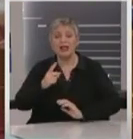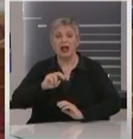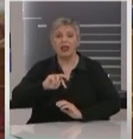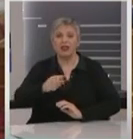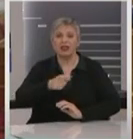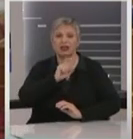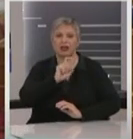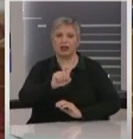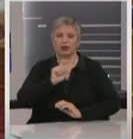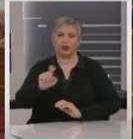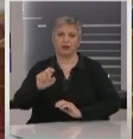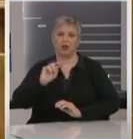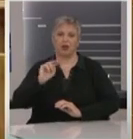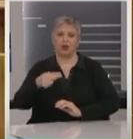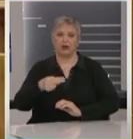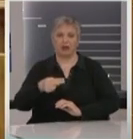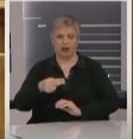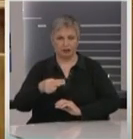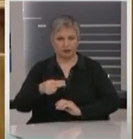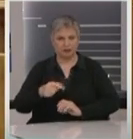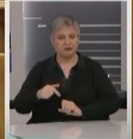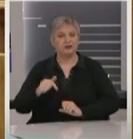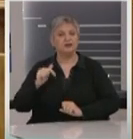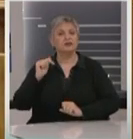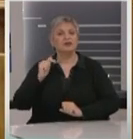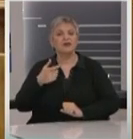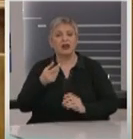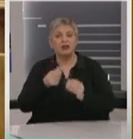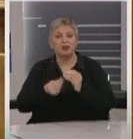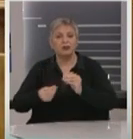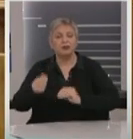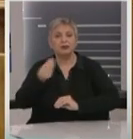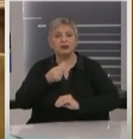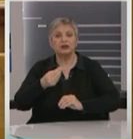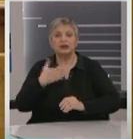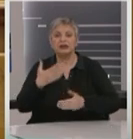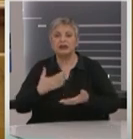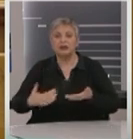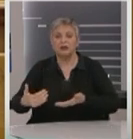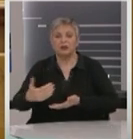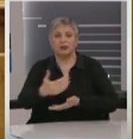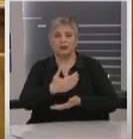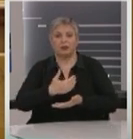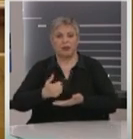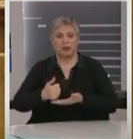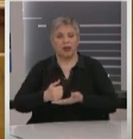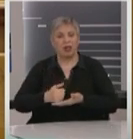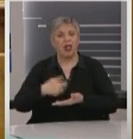ευρώ. Κέρια συνεισφοράς αυτές τις αυξήσεις είχε η εισρωή μέρους από τους πρόσθετους πόρους